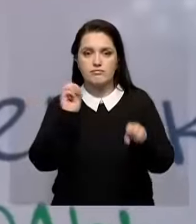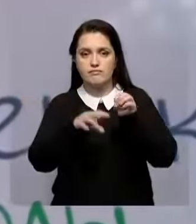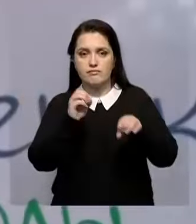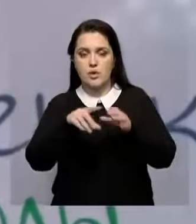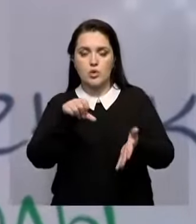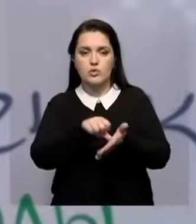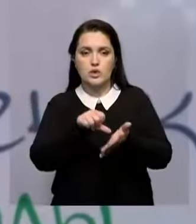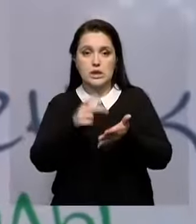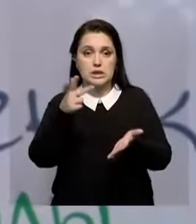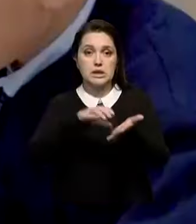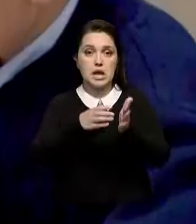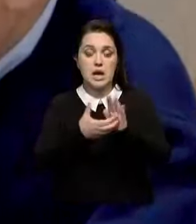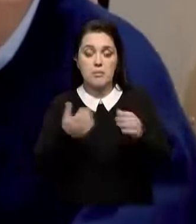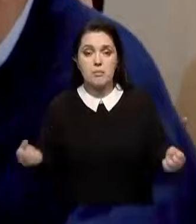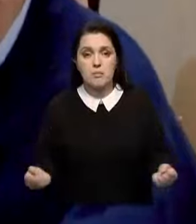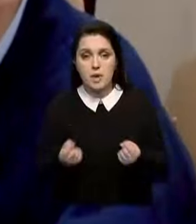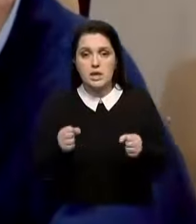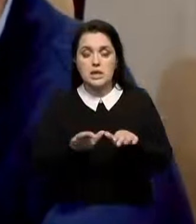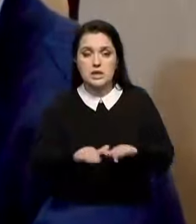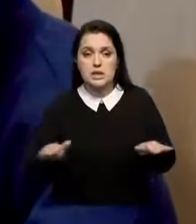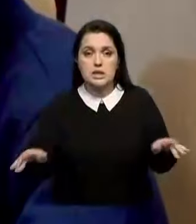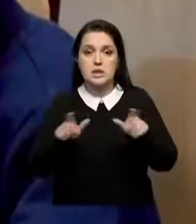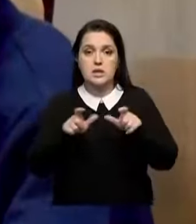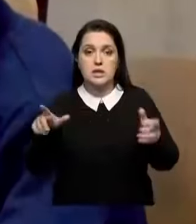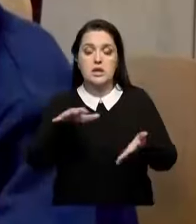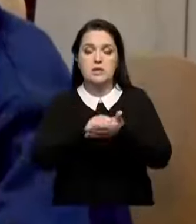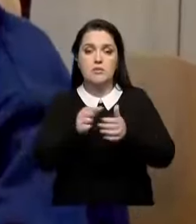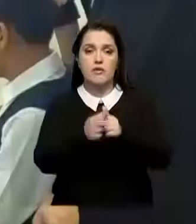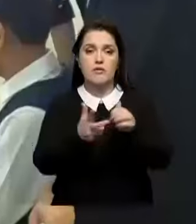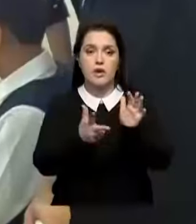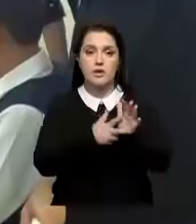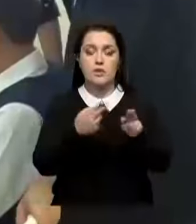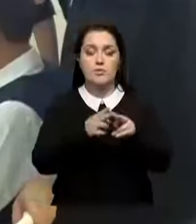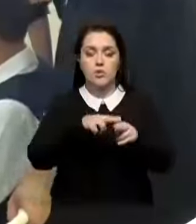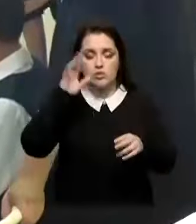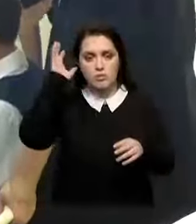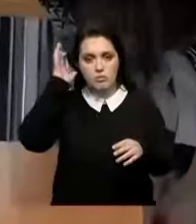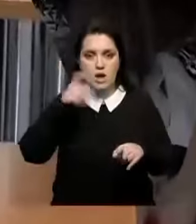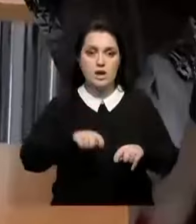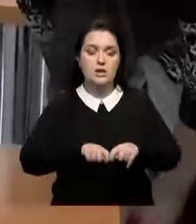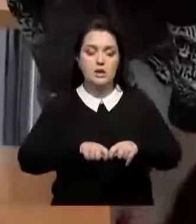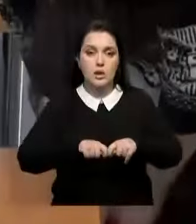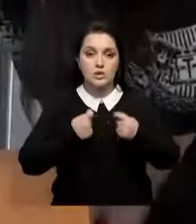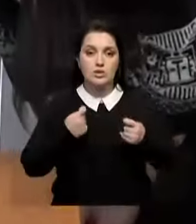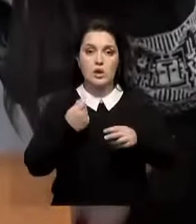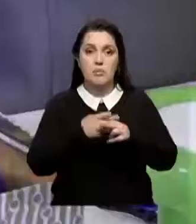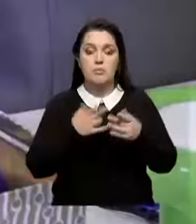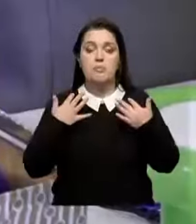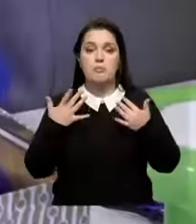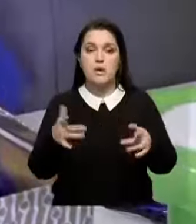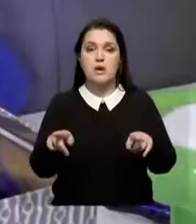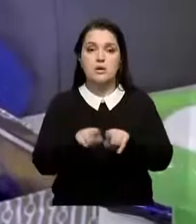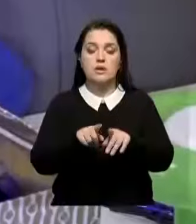оснастили три кабинета поддержки инклюзии в детских садах сейчас там занимаются 18 малышей с расстройством аутистического Спектра Однако потребность в таких